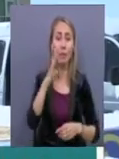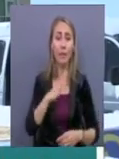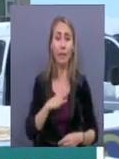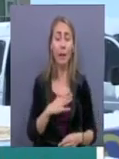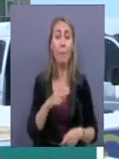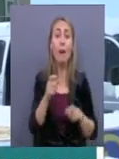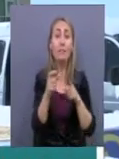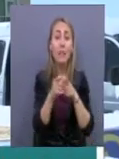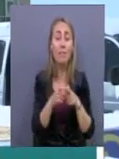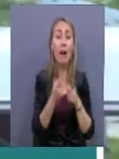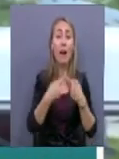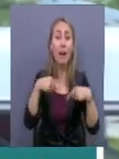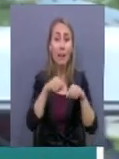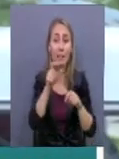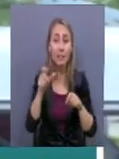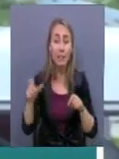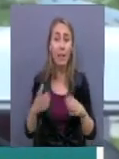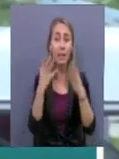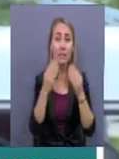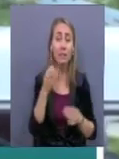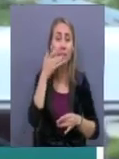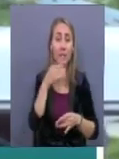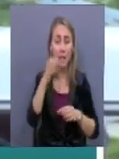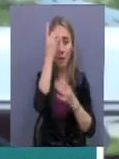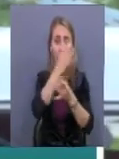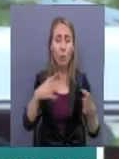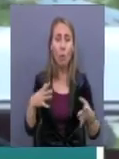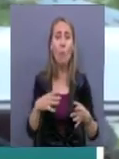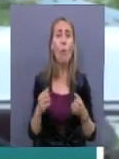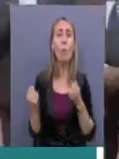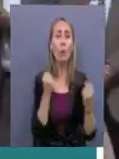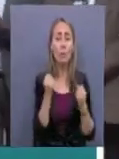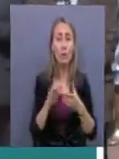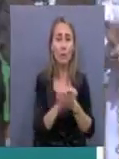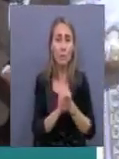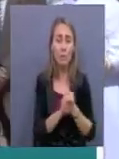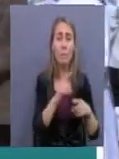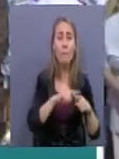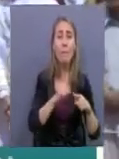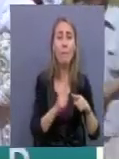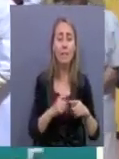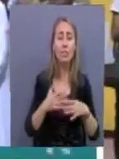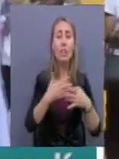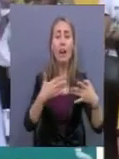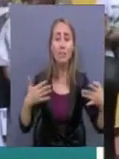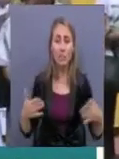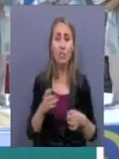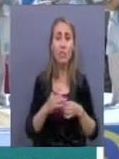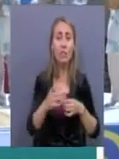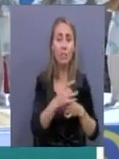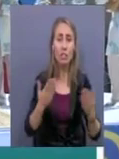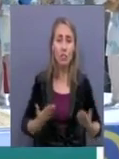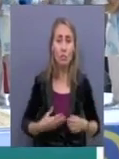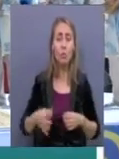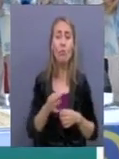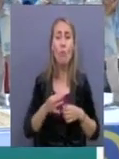Ұйымдастырушылардың айтуынша, мұндай ұлттық мәдениет күндері өңірде өмір сүріп жатқан түрлі халықтар арасындағы достықтың нығаюына ықпал етіп, түрлі ұлт